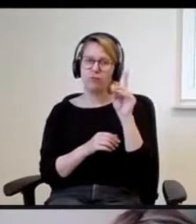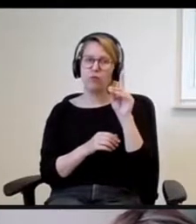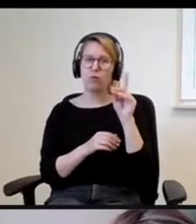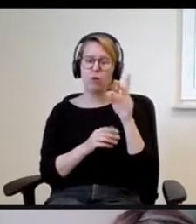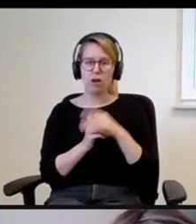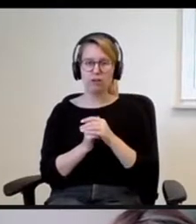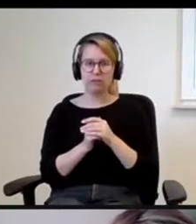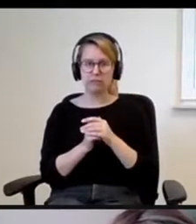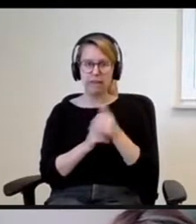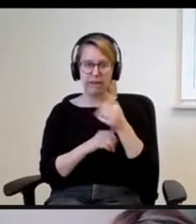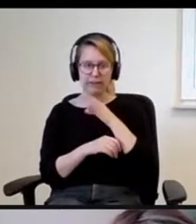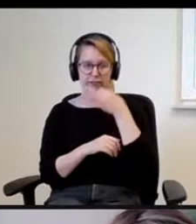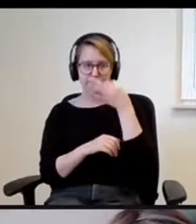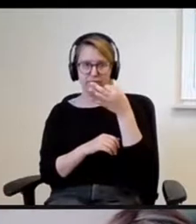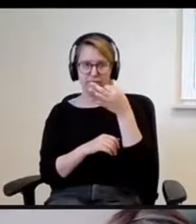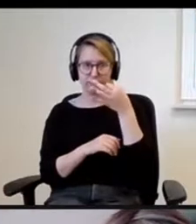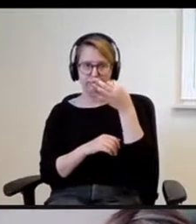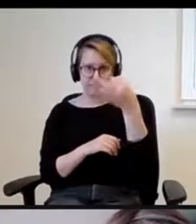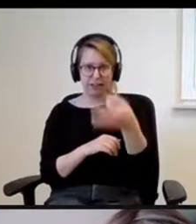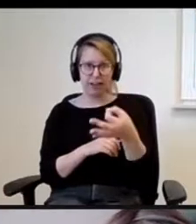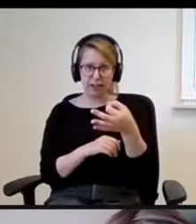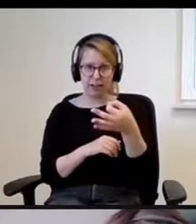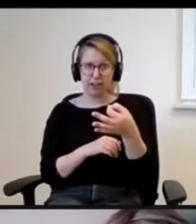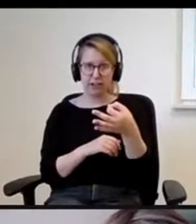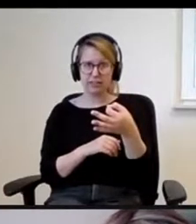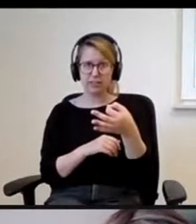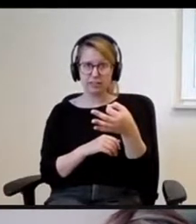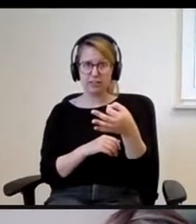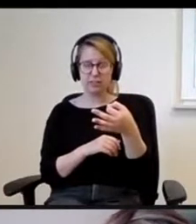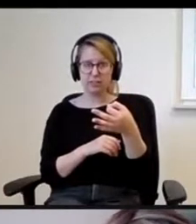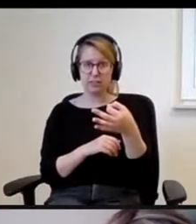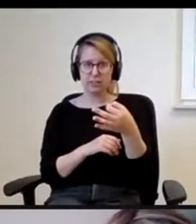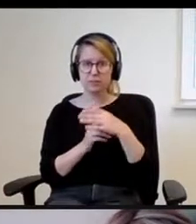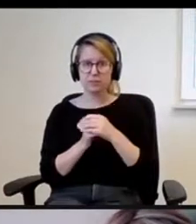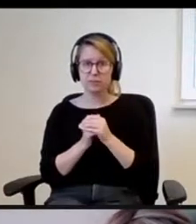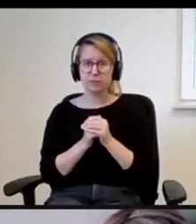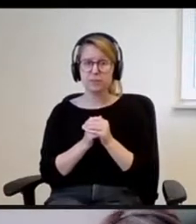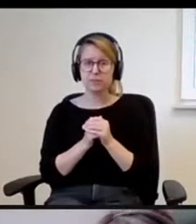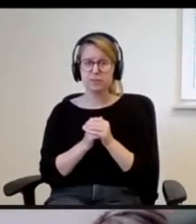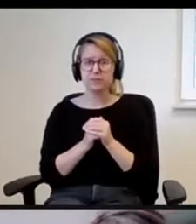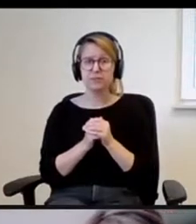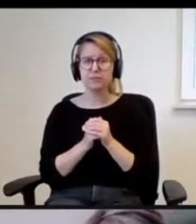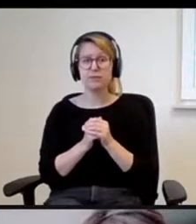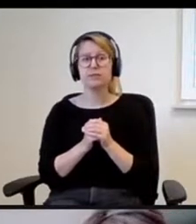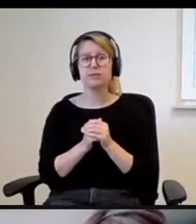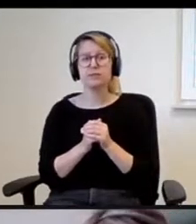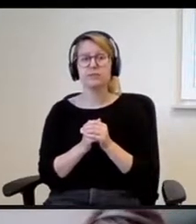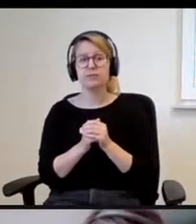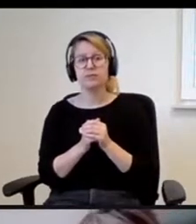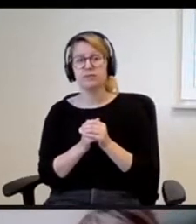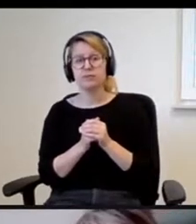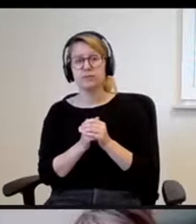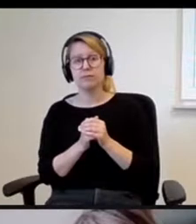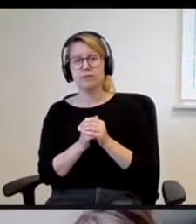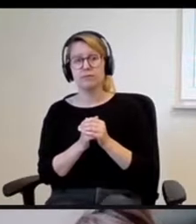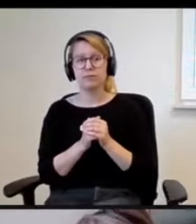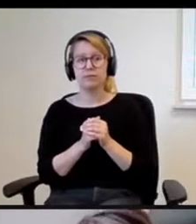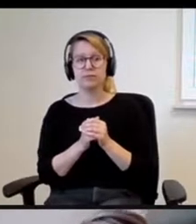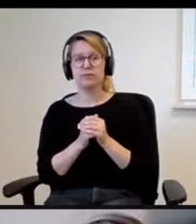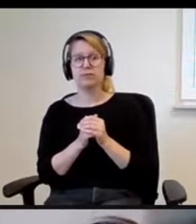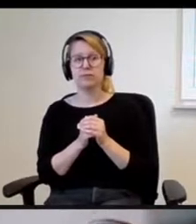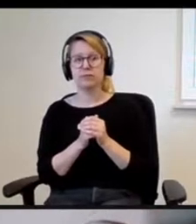été posée par Christian Boheim. Non, je suis dans la mauvaise ligne.